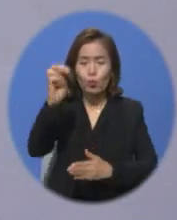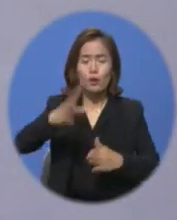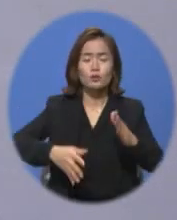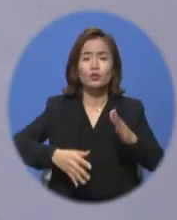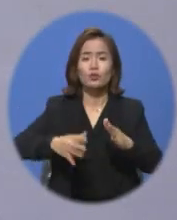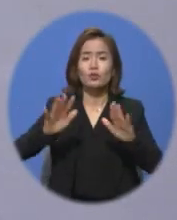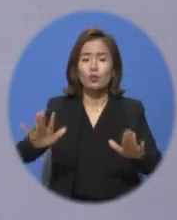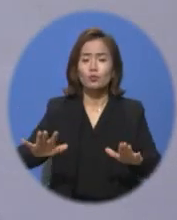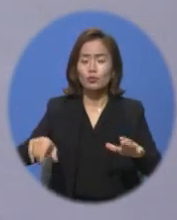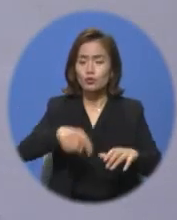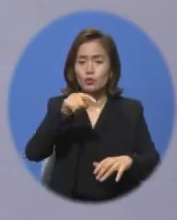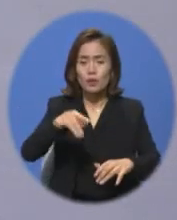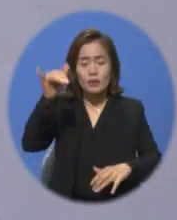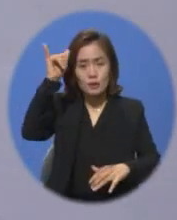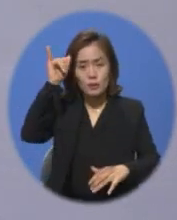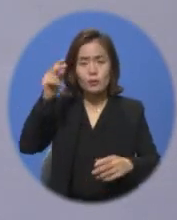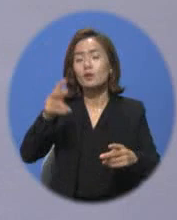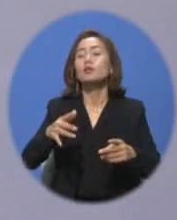아니지만,